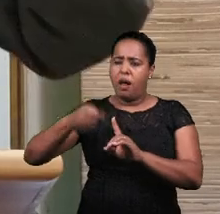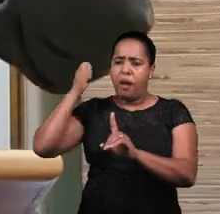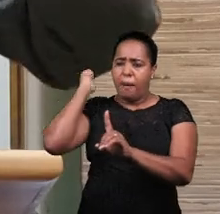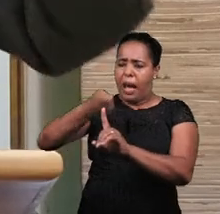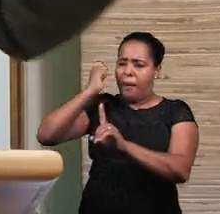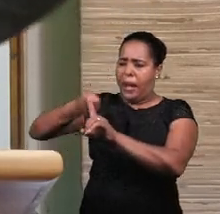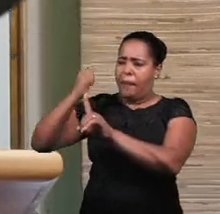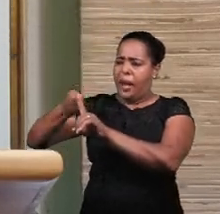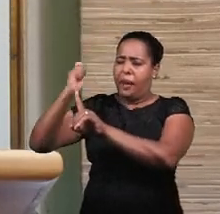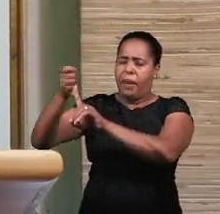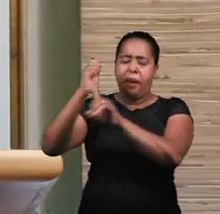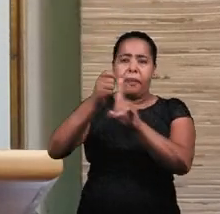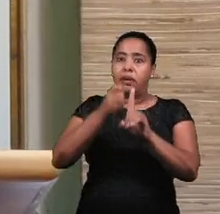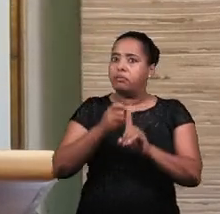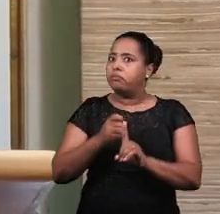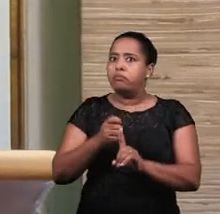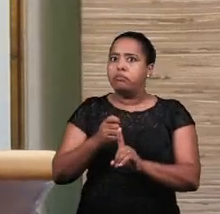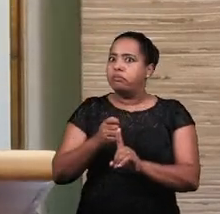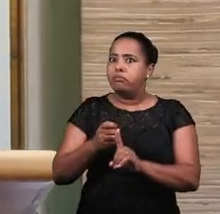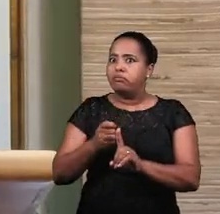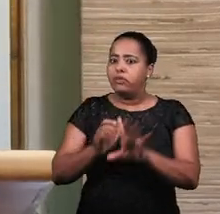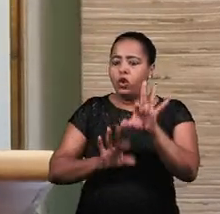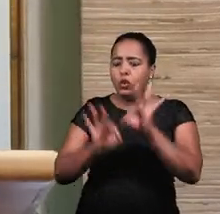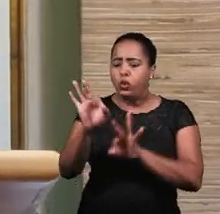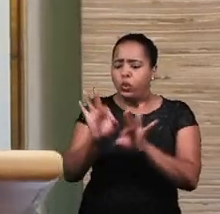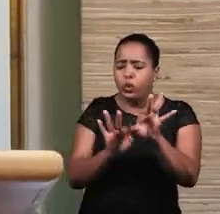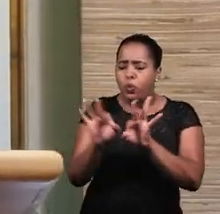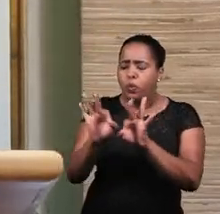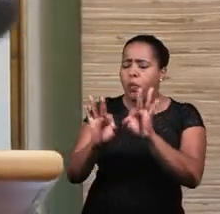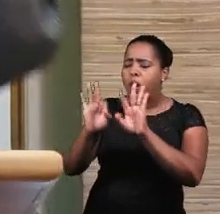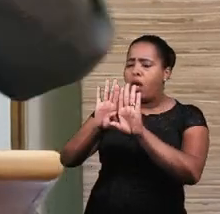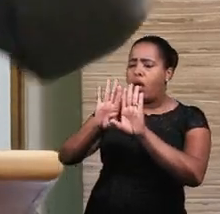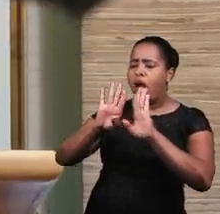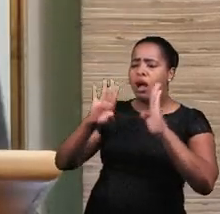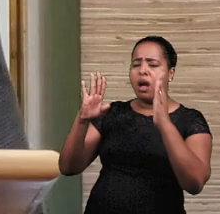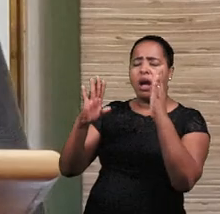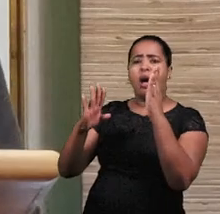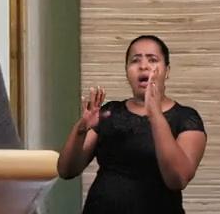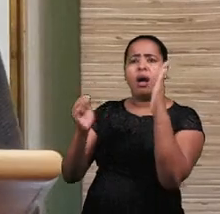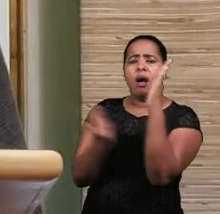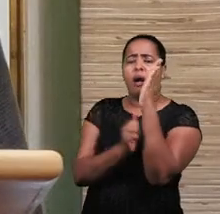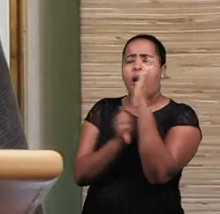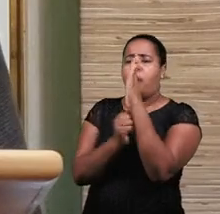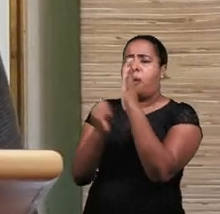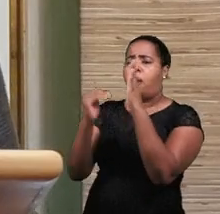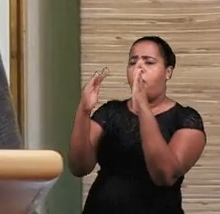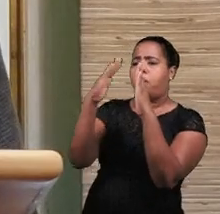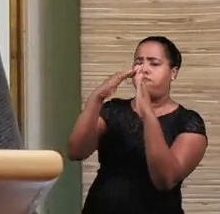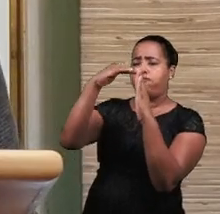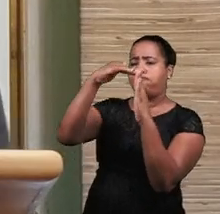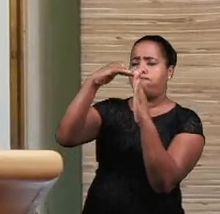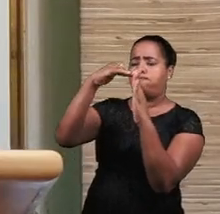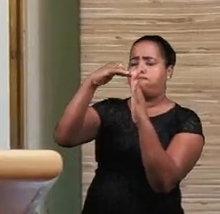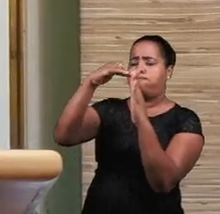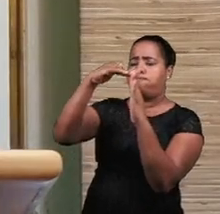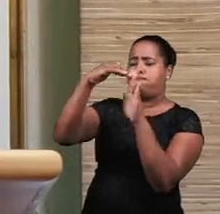marteaux. Non, le matériel était complètement préparé. Il n'a pas permis